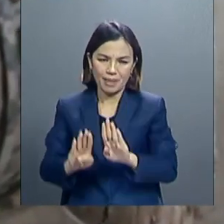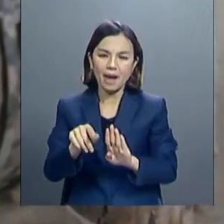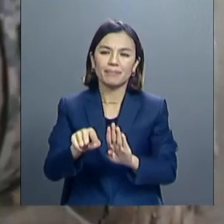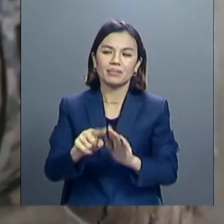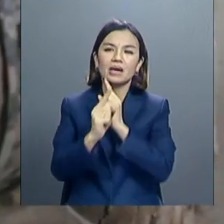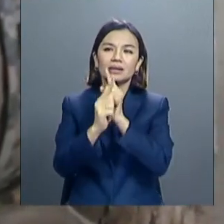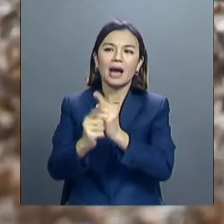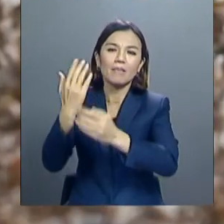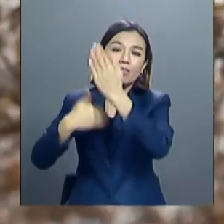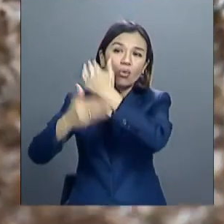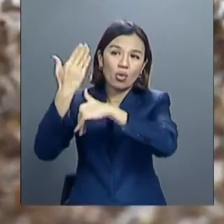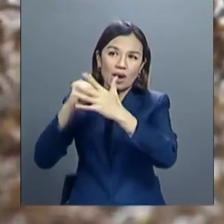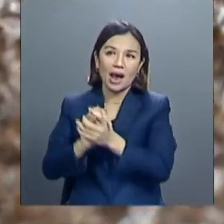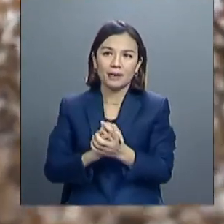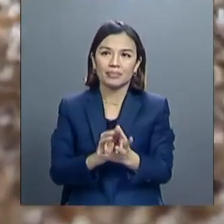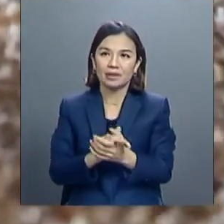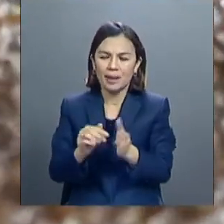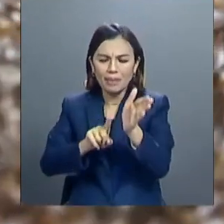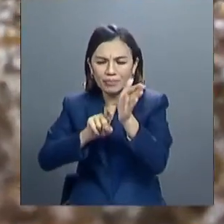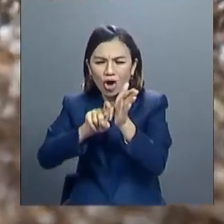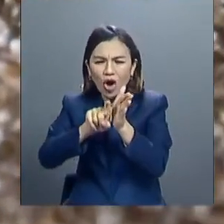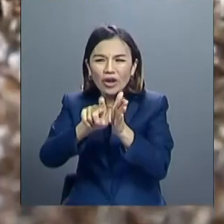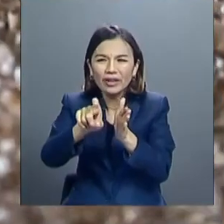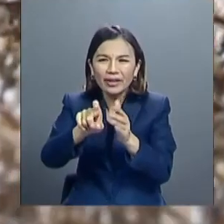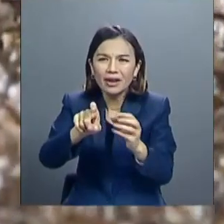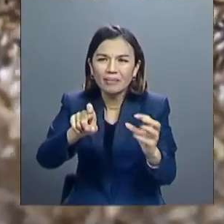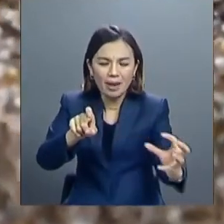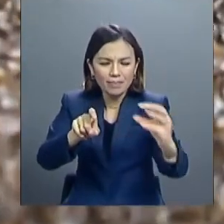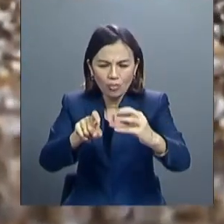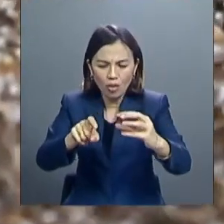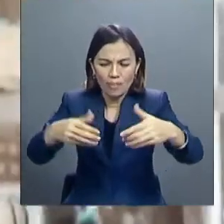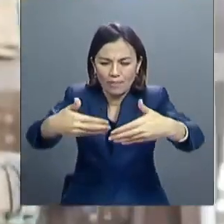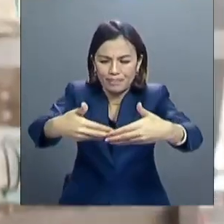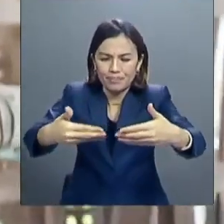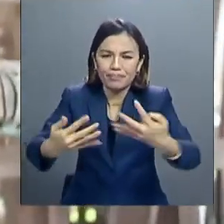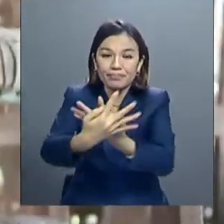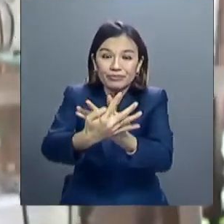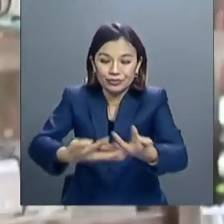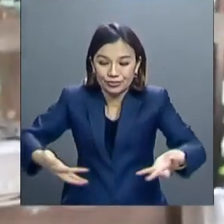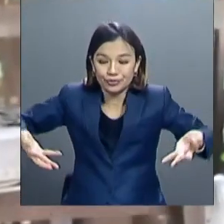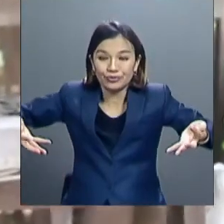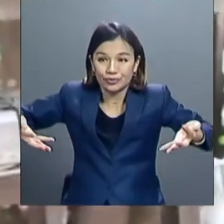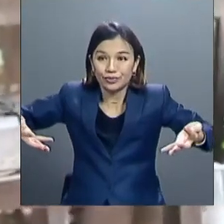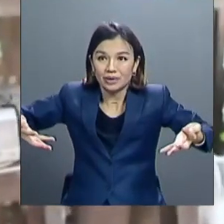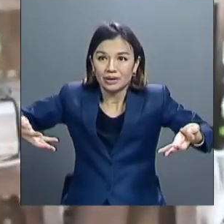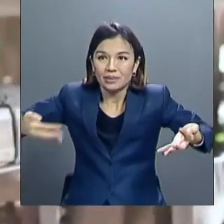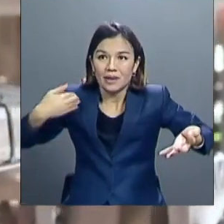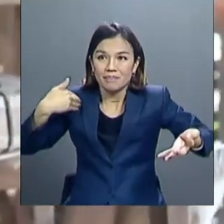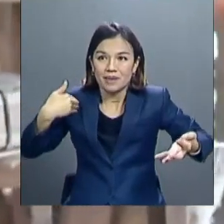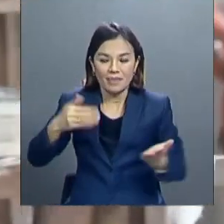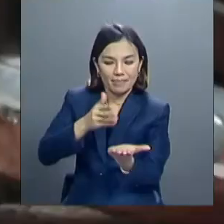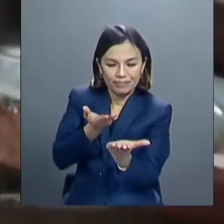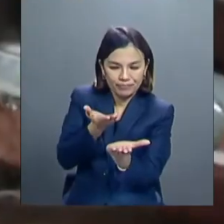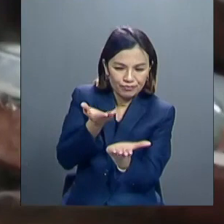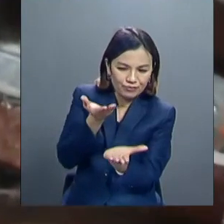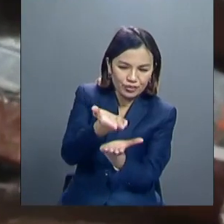การเลี้ยงต้องเลี้ยงก่อนเนาะเป็นตัวแล้วก็เป็นฝักใส่กระด้งมันมีกระด้งนะคะมีกระด้งใส่กระด้งมันจะลุก4ครั้งเขาเรียกว่าน